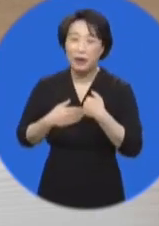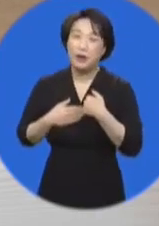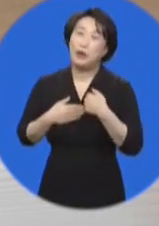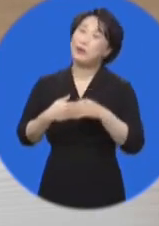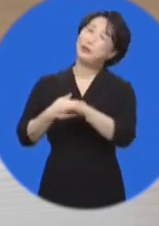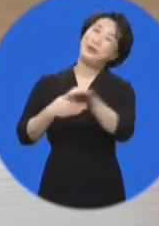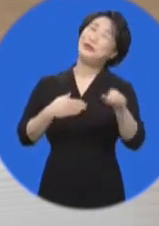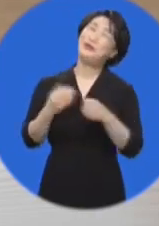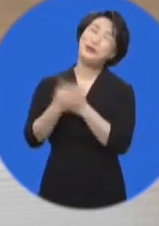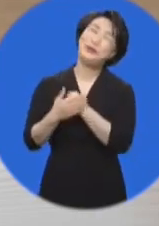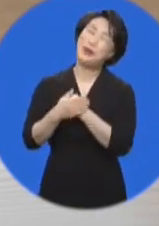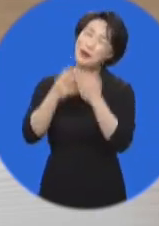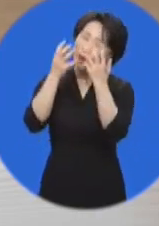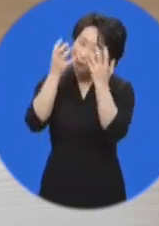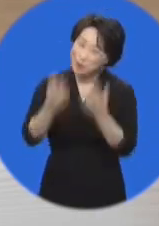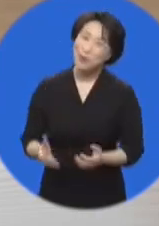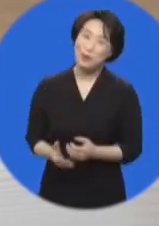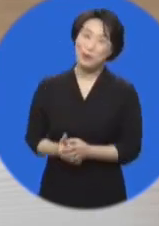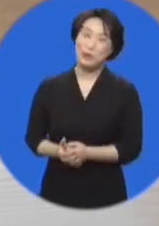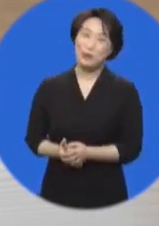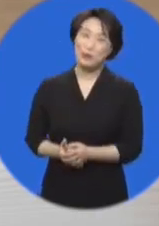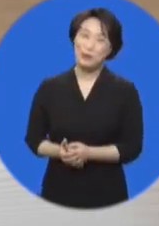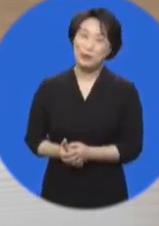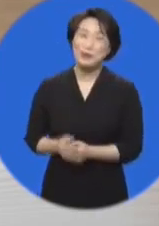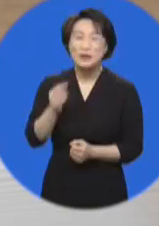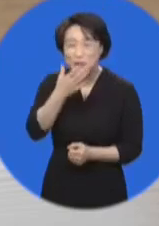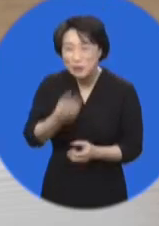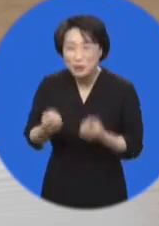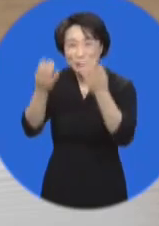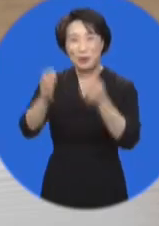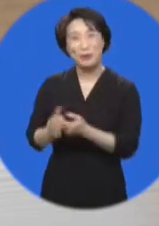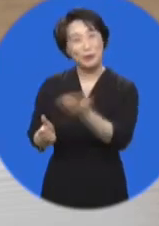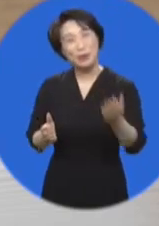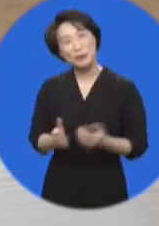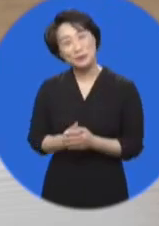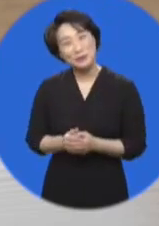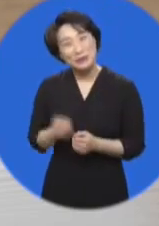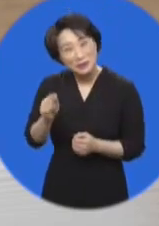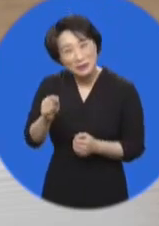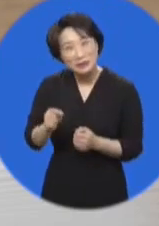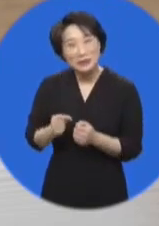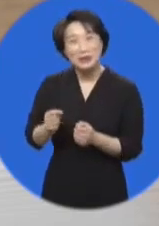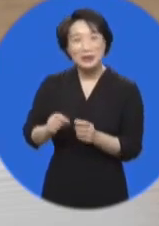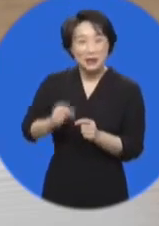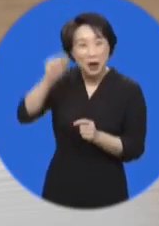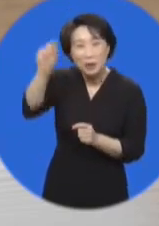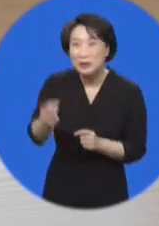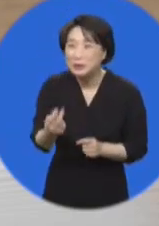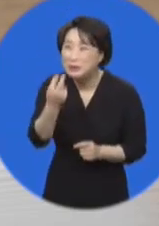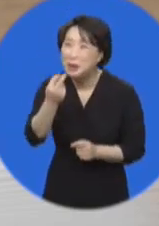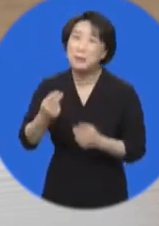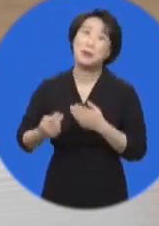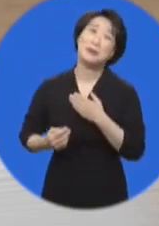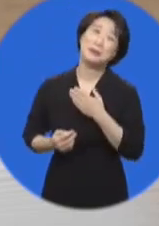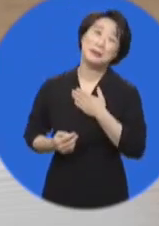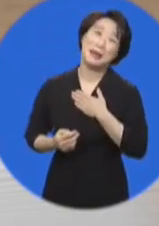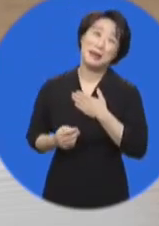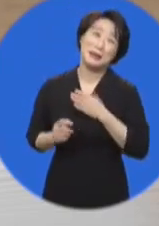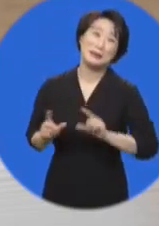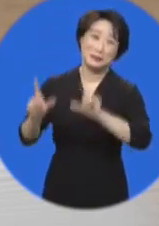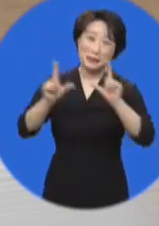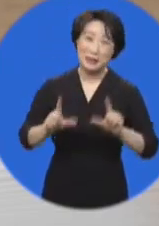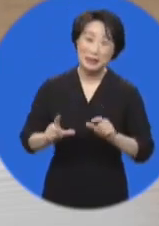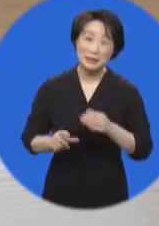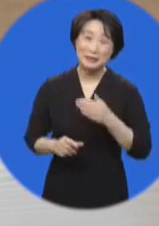이와 같은 은혜가 어딨어 이와 같은 축복이 어딨어 이와 같은 영원한 생명으로 살게